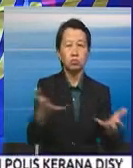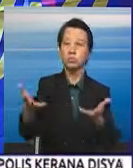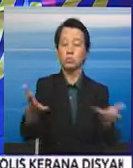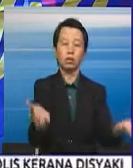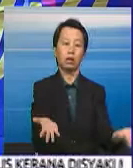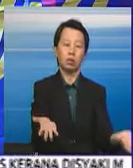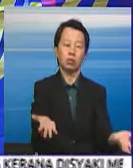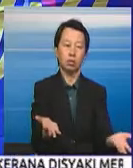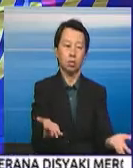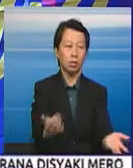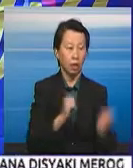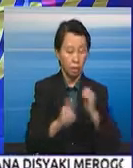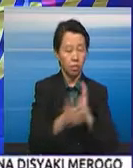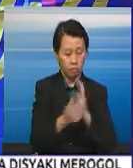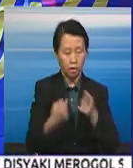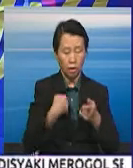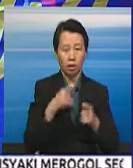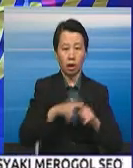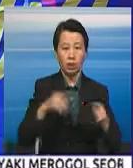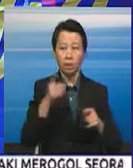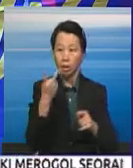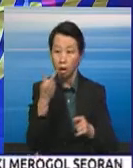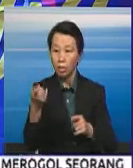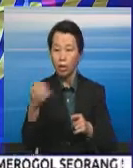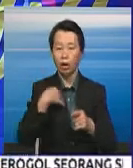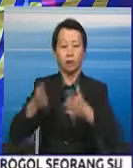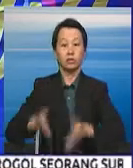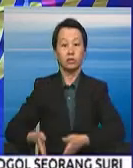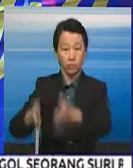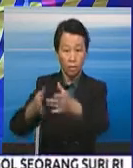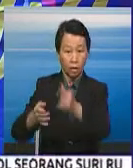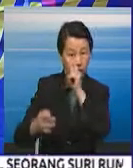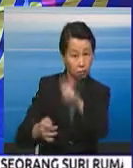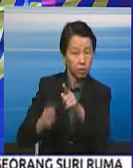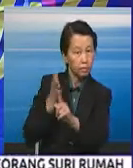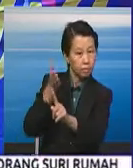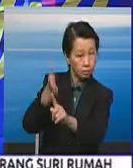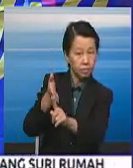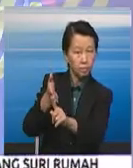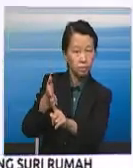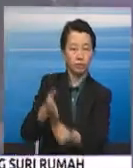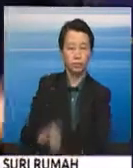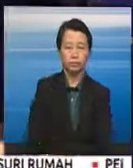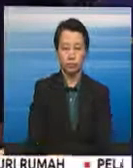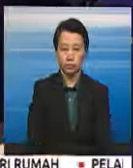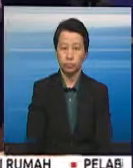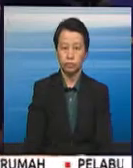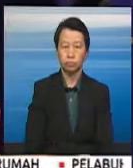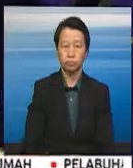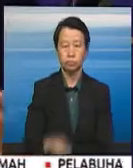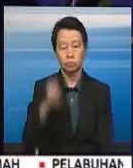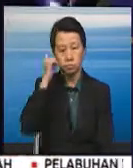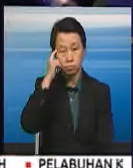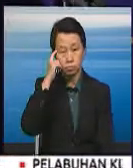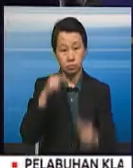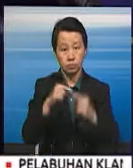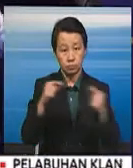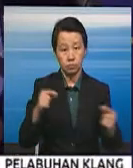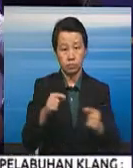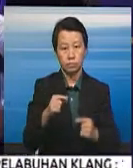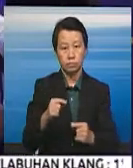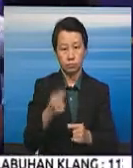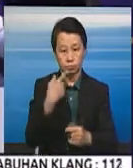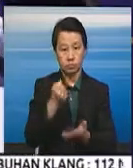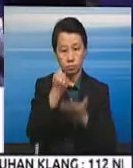Afro will macam ada jalan untuk artis-artis yang orang tak nampak. Bagi saya lah. Yes, I think it's a great platform to